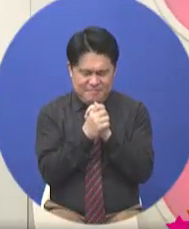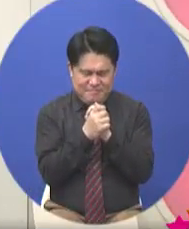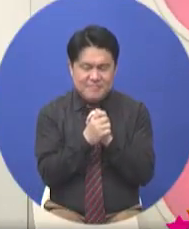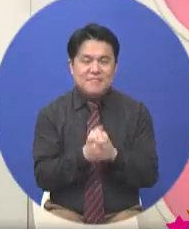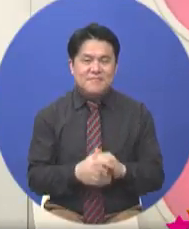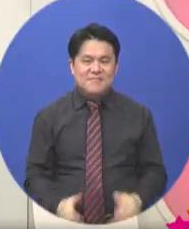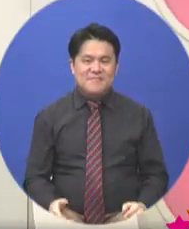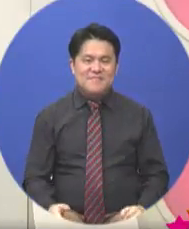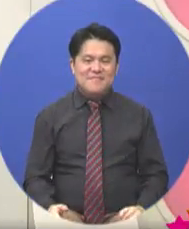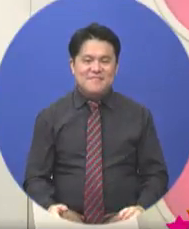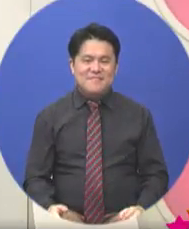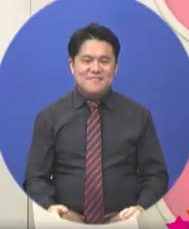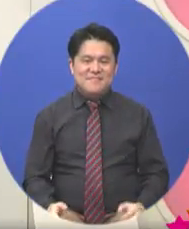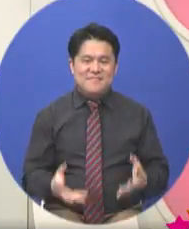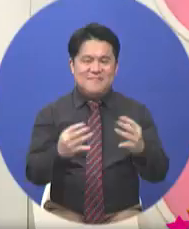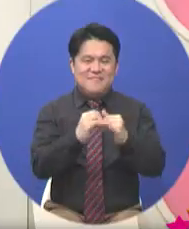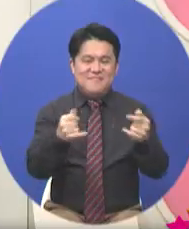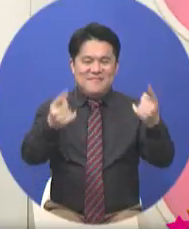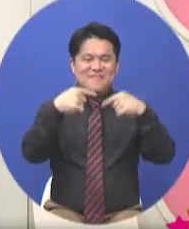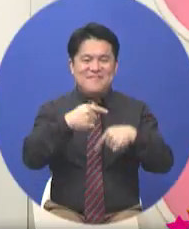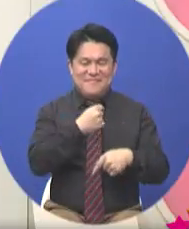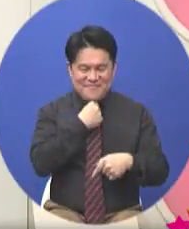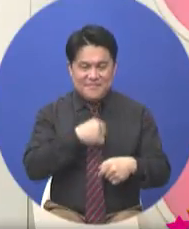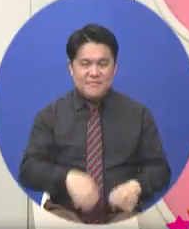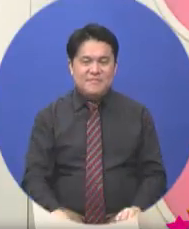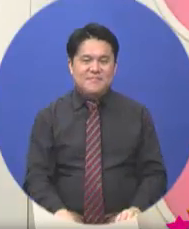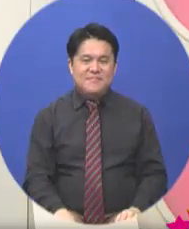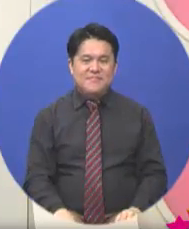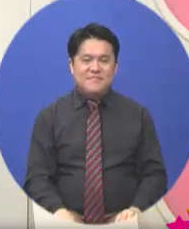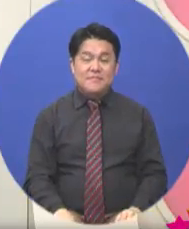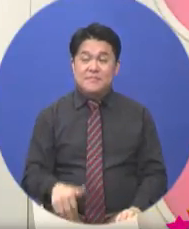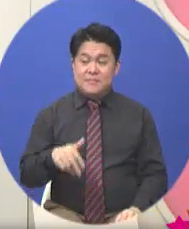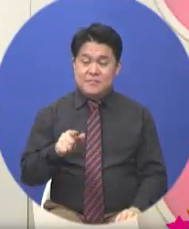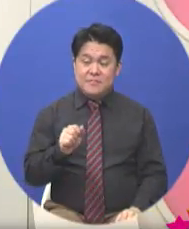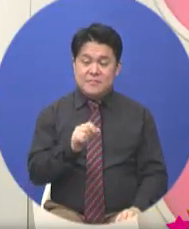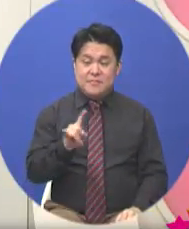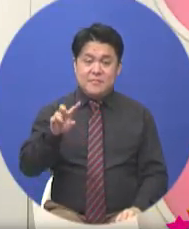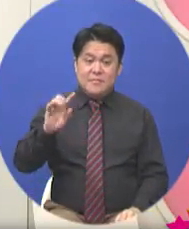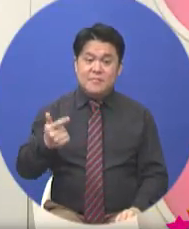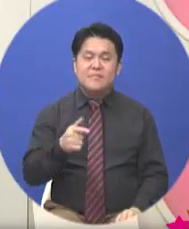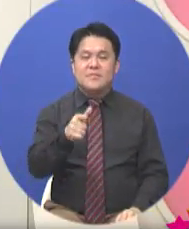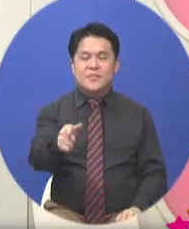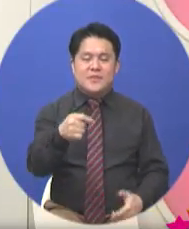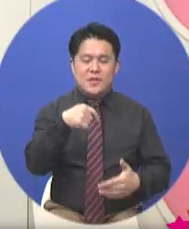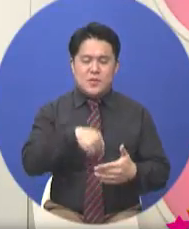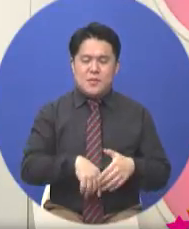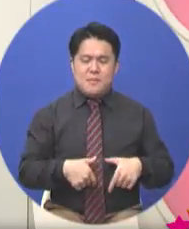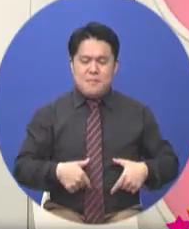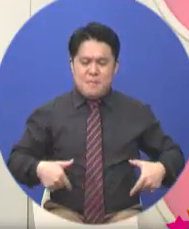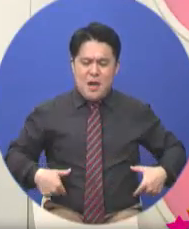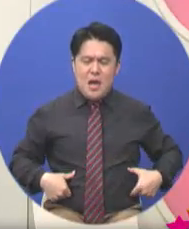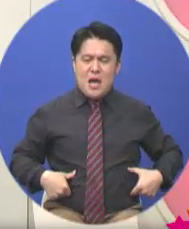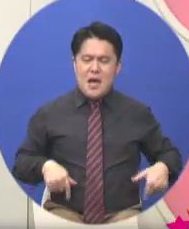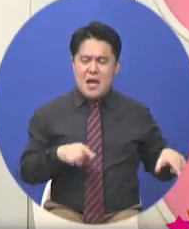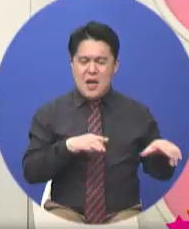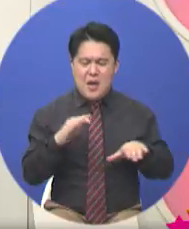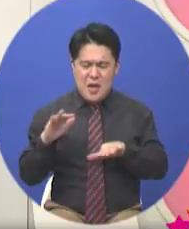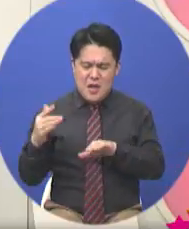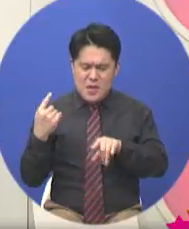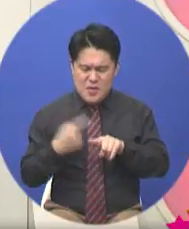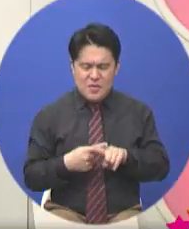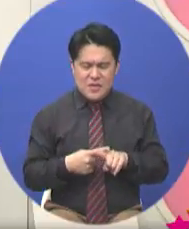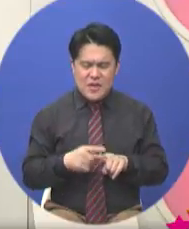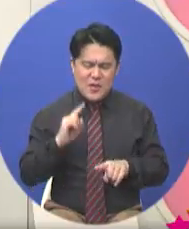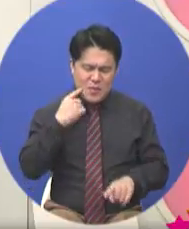봐서 많은 참가했으면 그 뜻입니다. 그게 얼마나 네. 정혜수님이 얼마나 바다 같은 아주 비단 그러게요. 같은